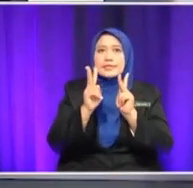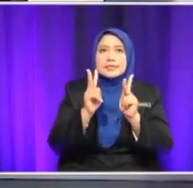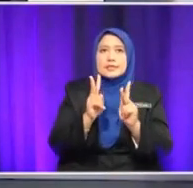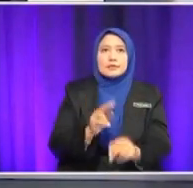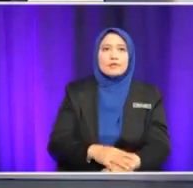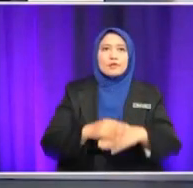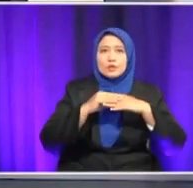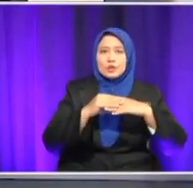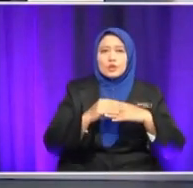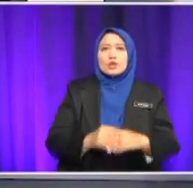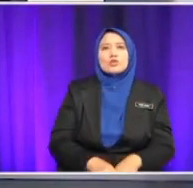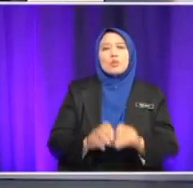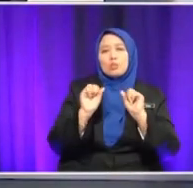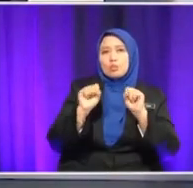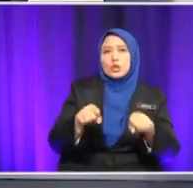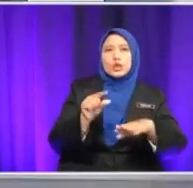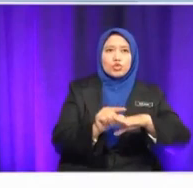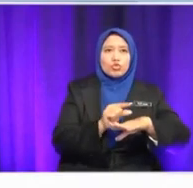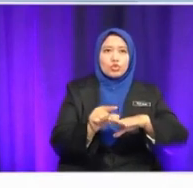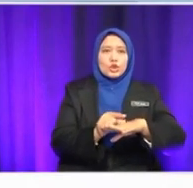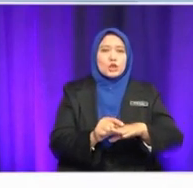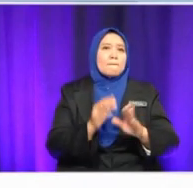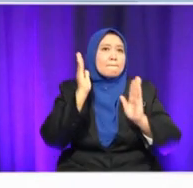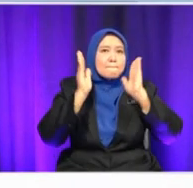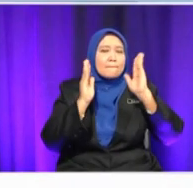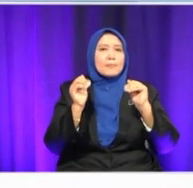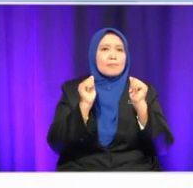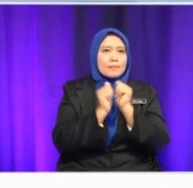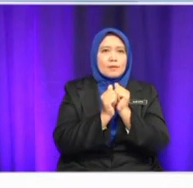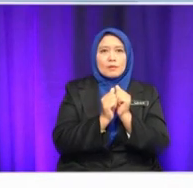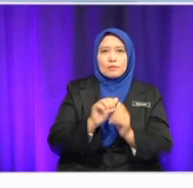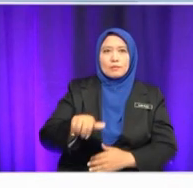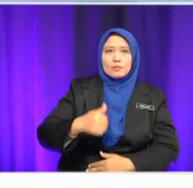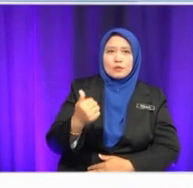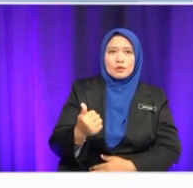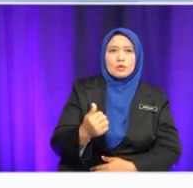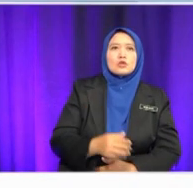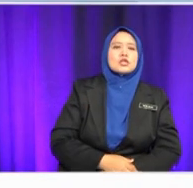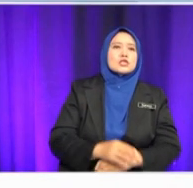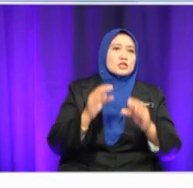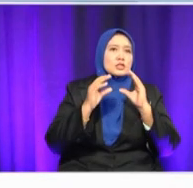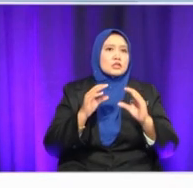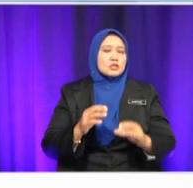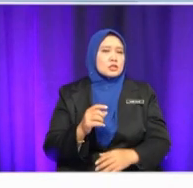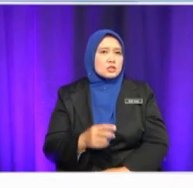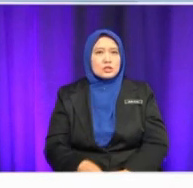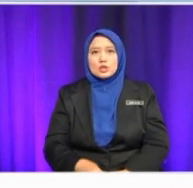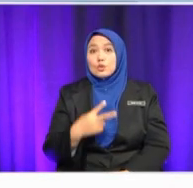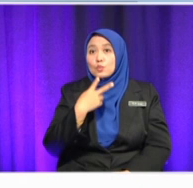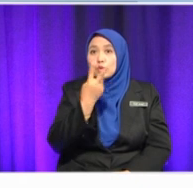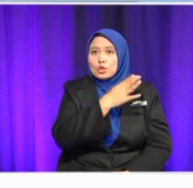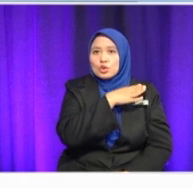menggunakan bahasa dengan efektif sama ada secara lisan dan bertulis itu kelebihannya